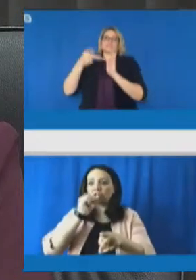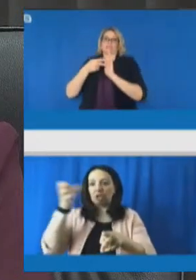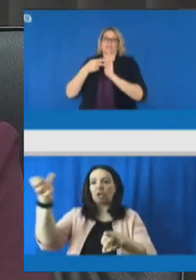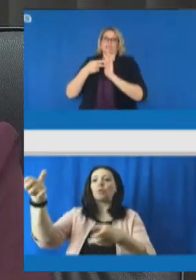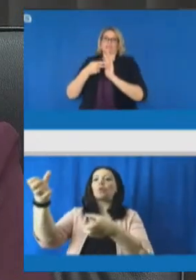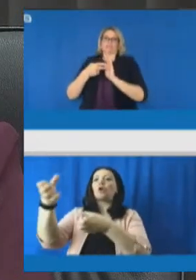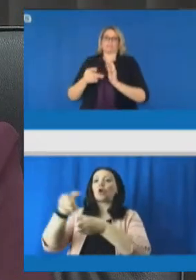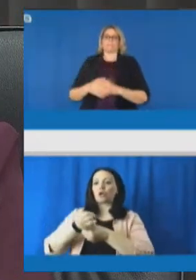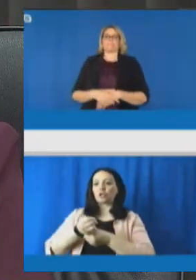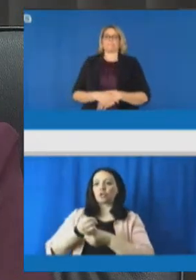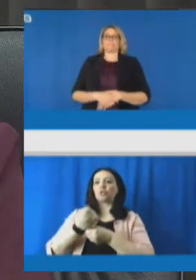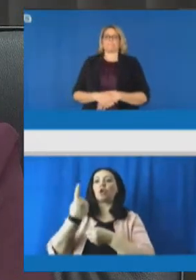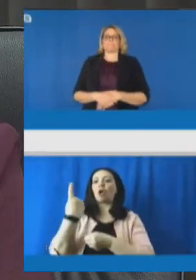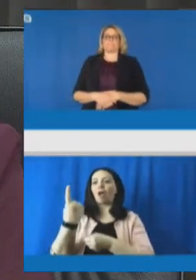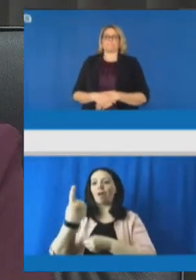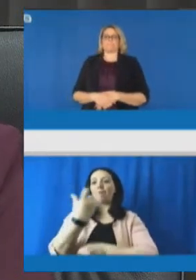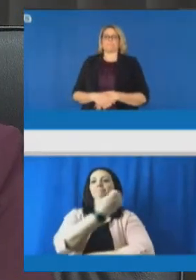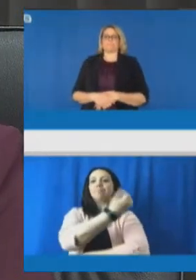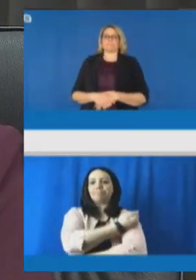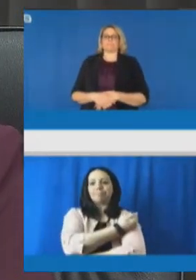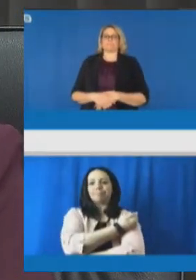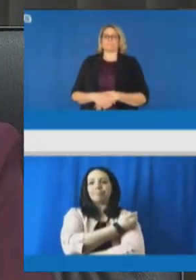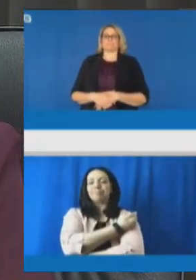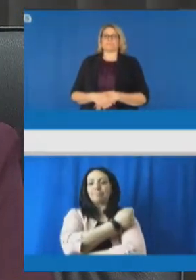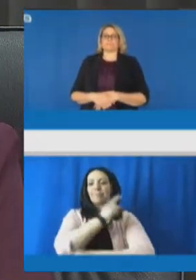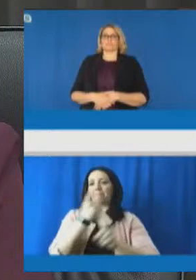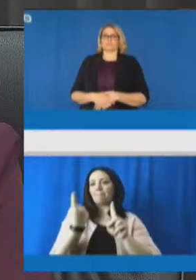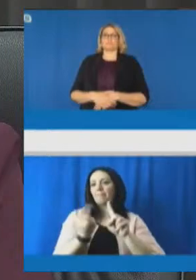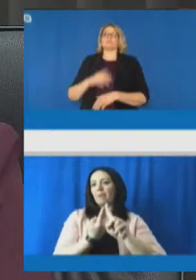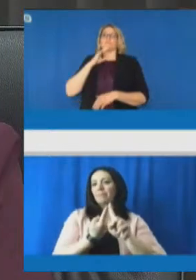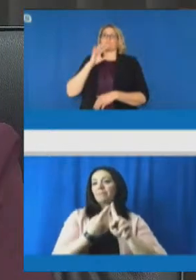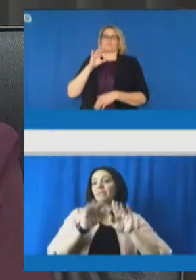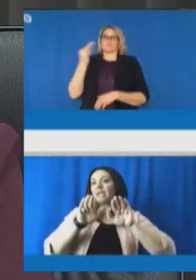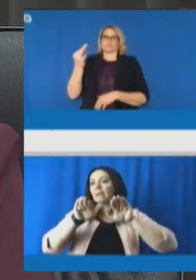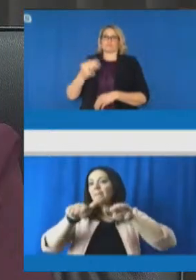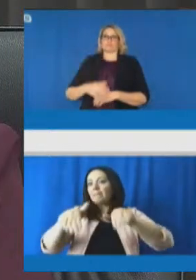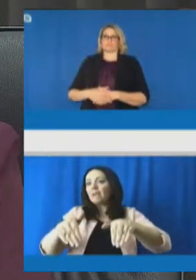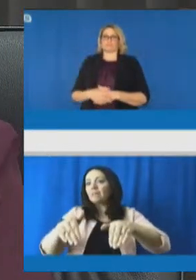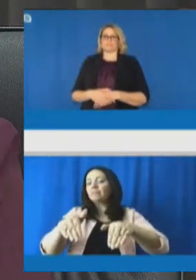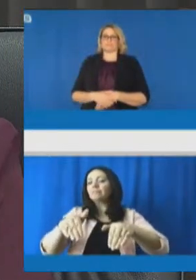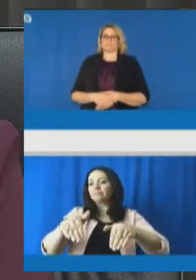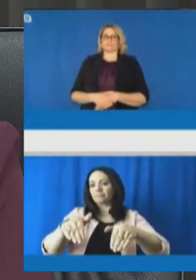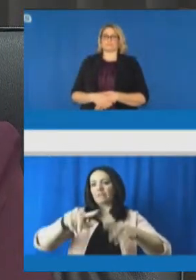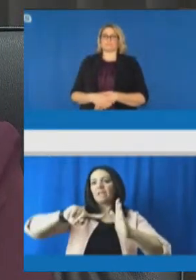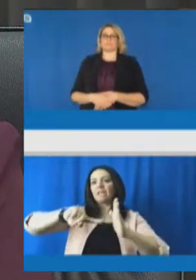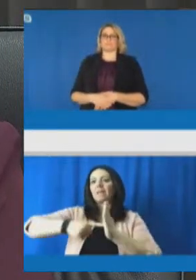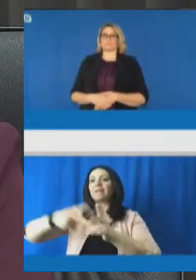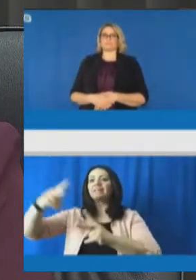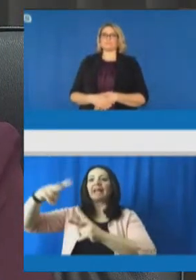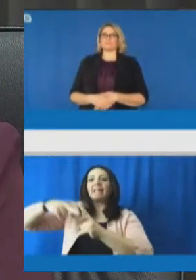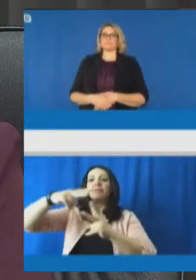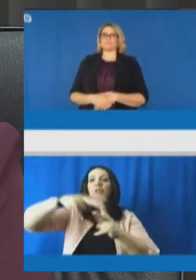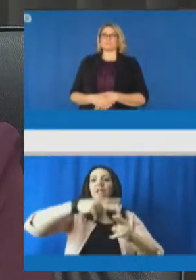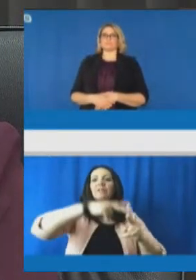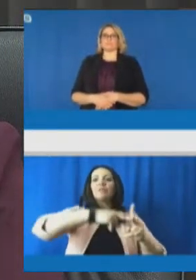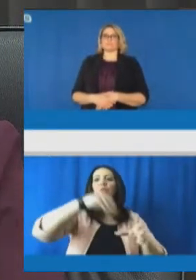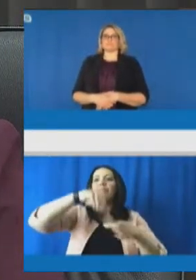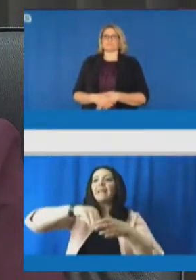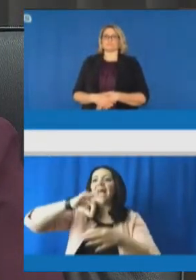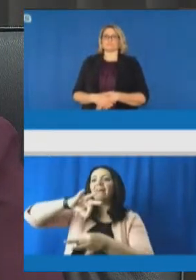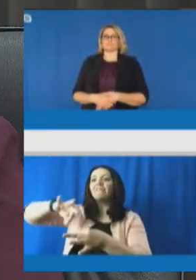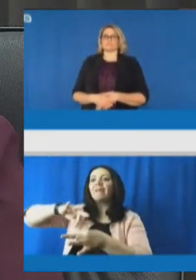personne appelant en leur nom doivent prendre rendez-vous pour se faire vacciner. Les autres tranches d'âge et